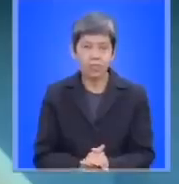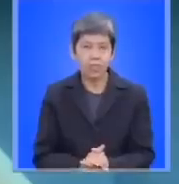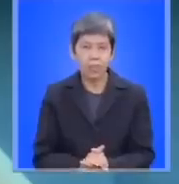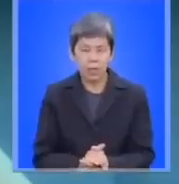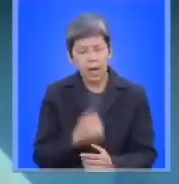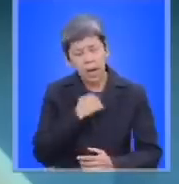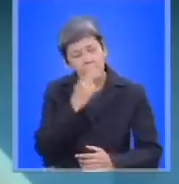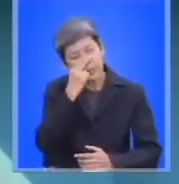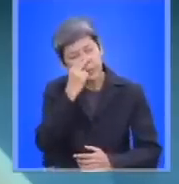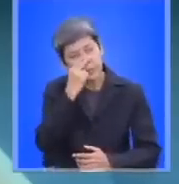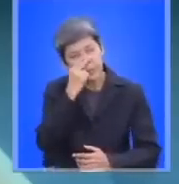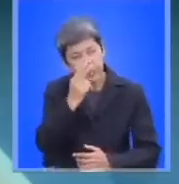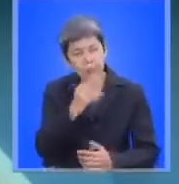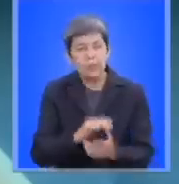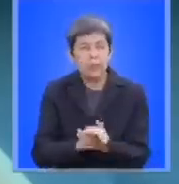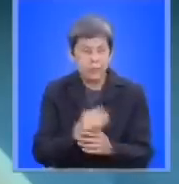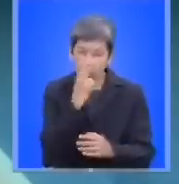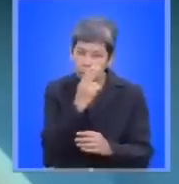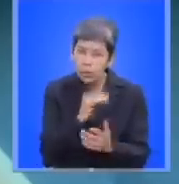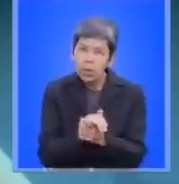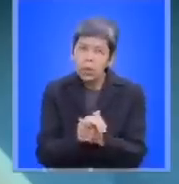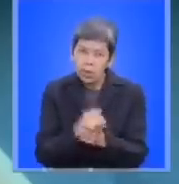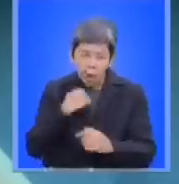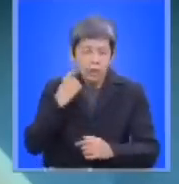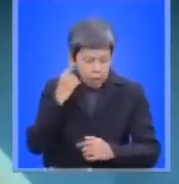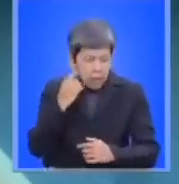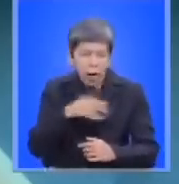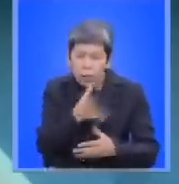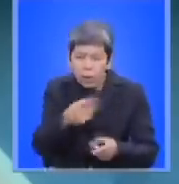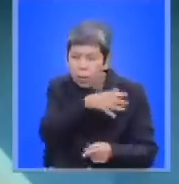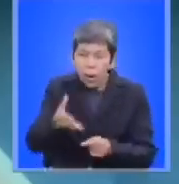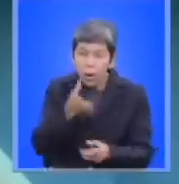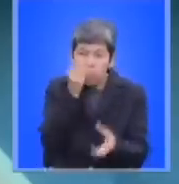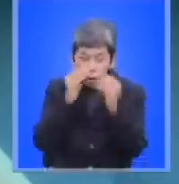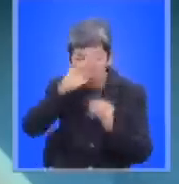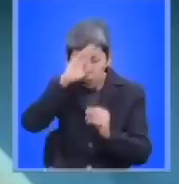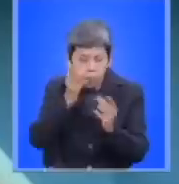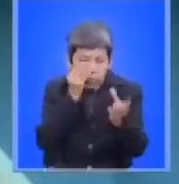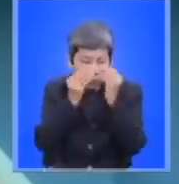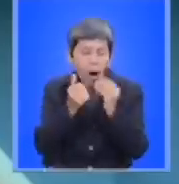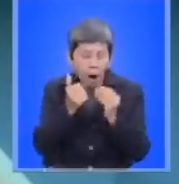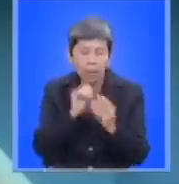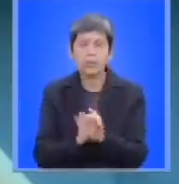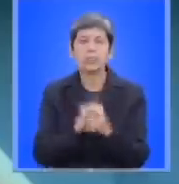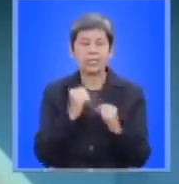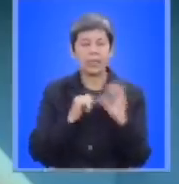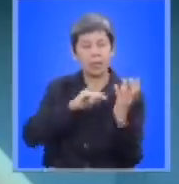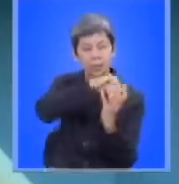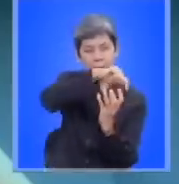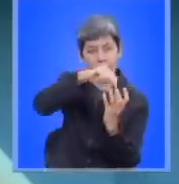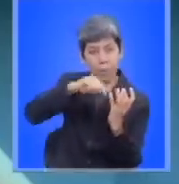ก็น่าจะเป็นสิ่งที่เป็นประโยชน์ต่อคนป่วยทุกคนในโลกใบนี้